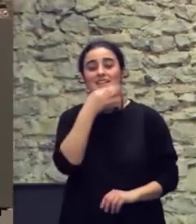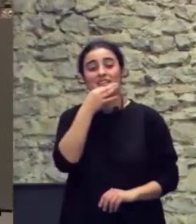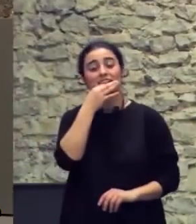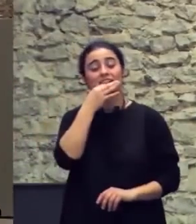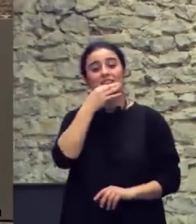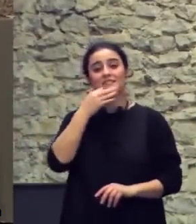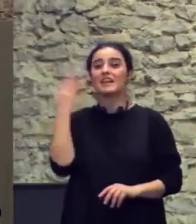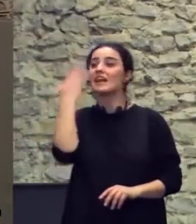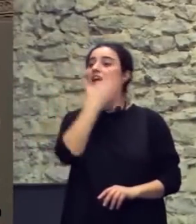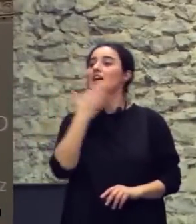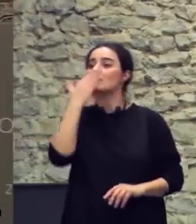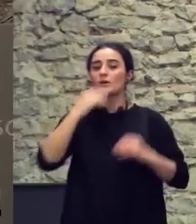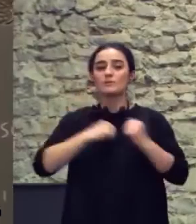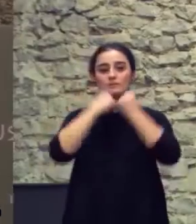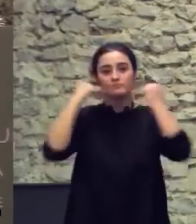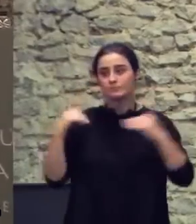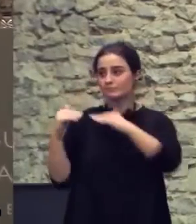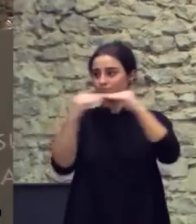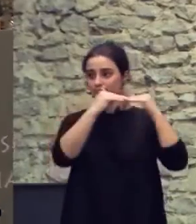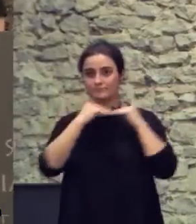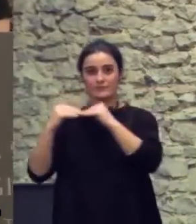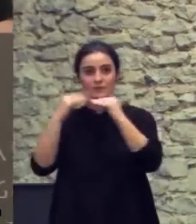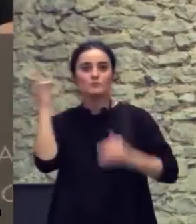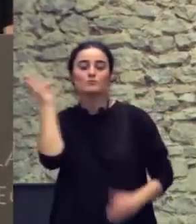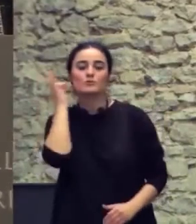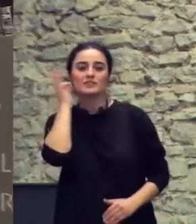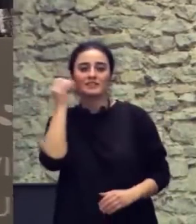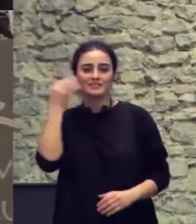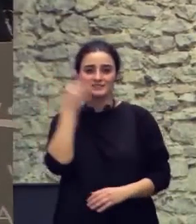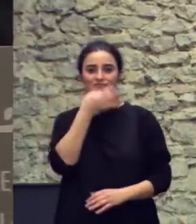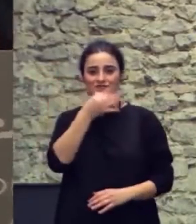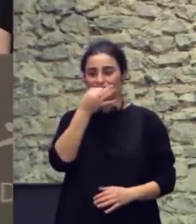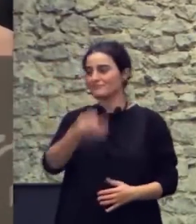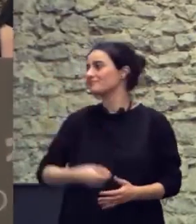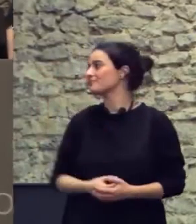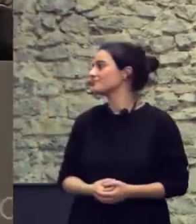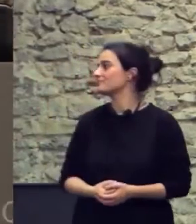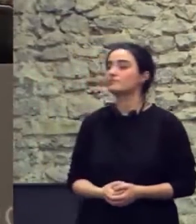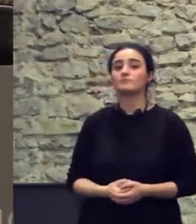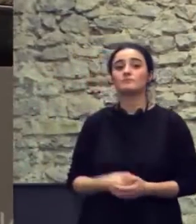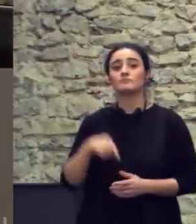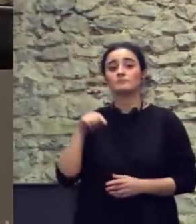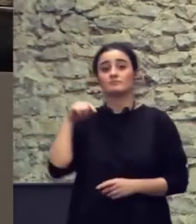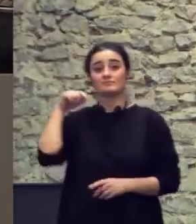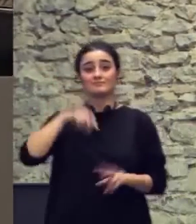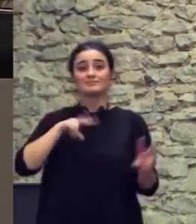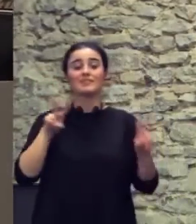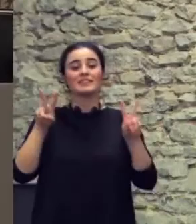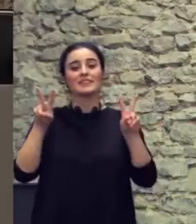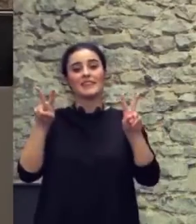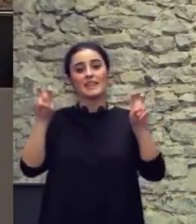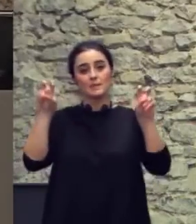emakumeon jabekuntzarako eta berdintasunerako eskolako hitzaldira. Gaurko gaia